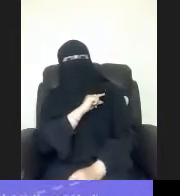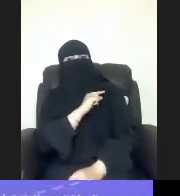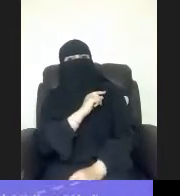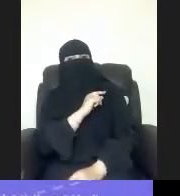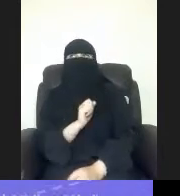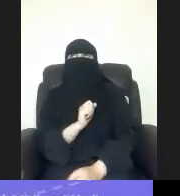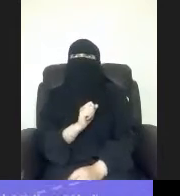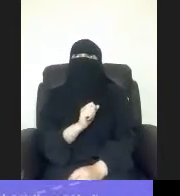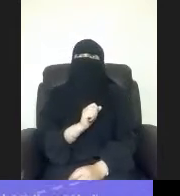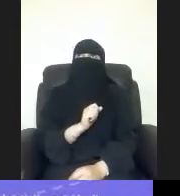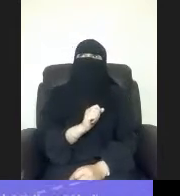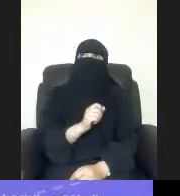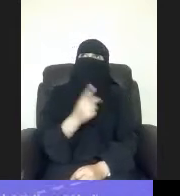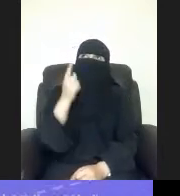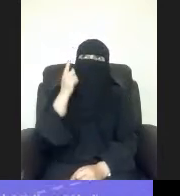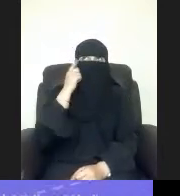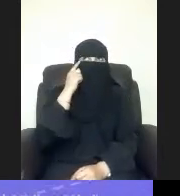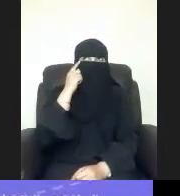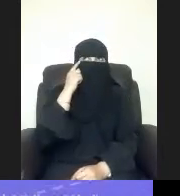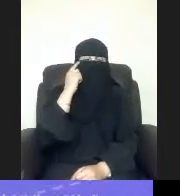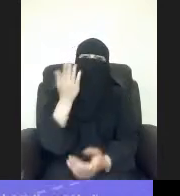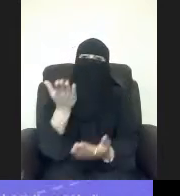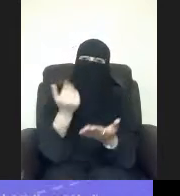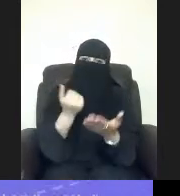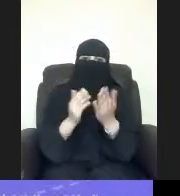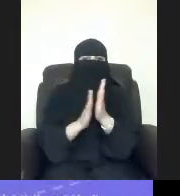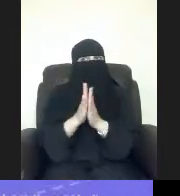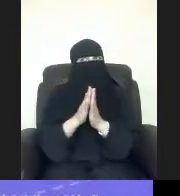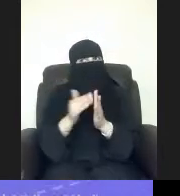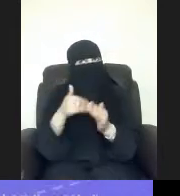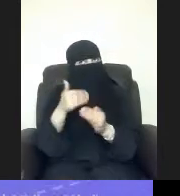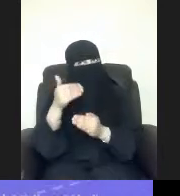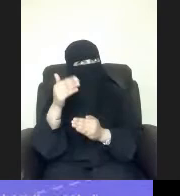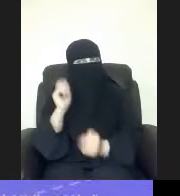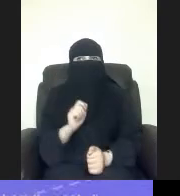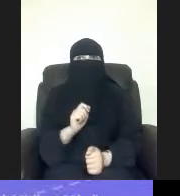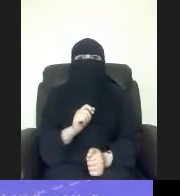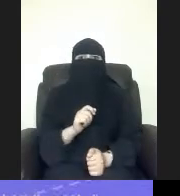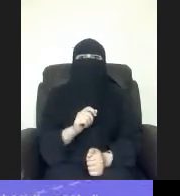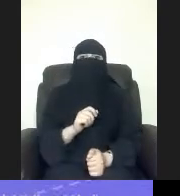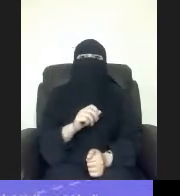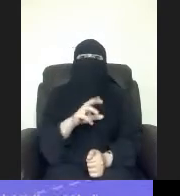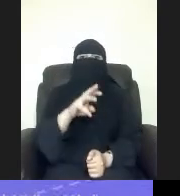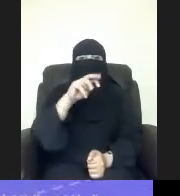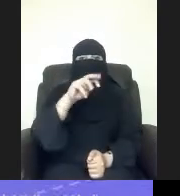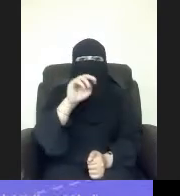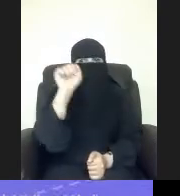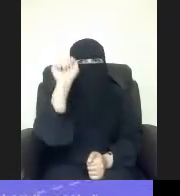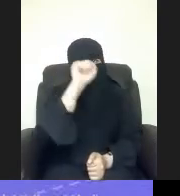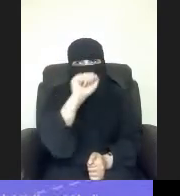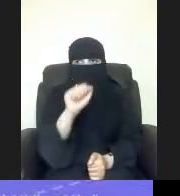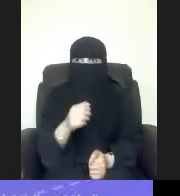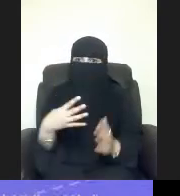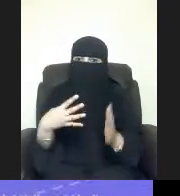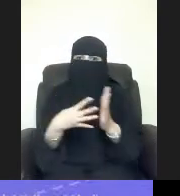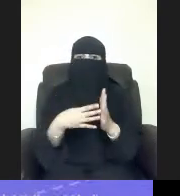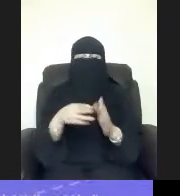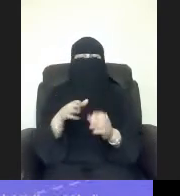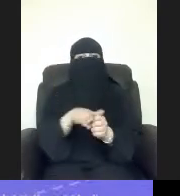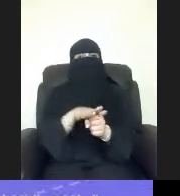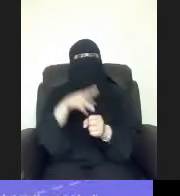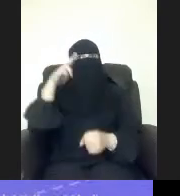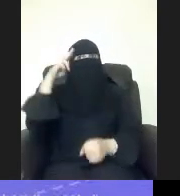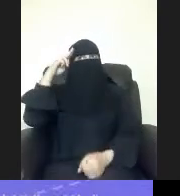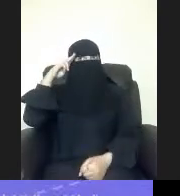لاستغلال فعلا البرنامج المتاح والمنصة المتاحة LMS عندنا في الجامعات السعودية أكثر بكثير